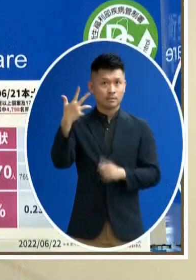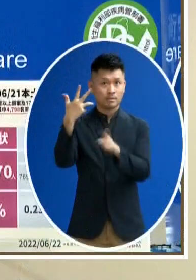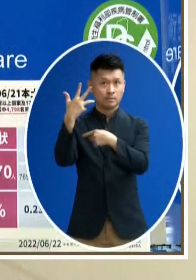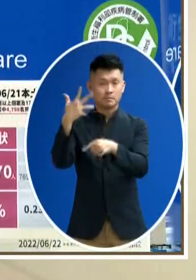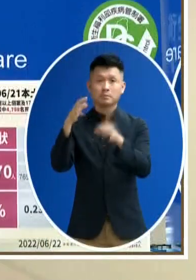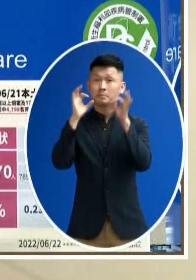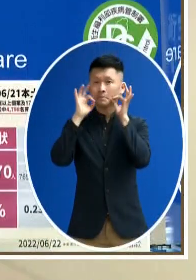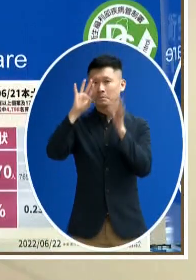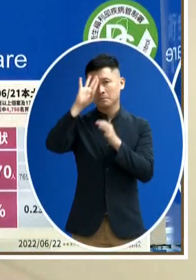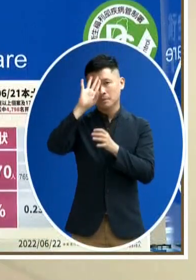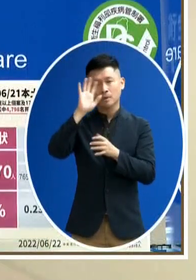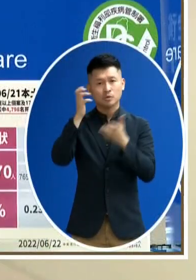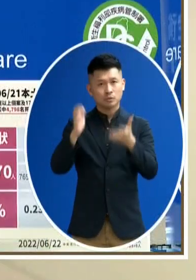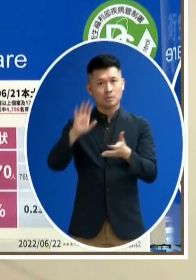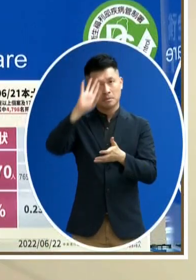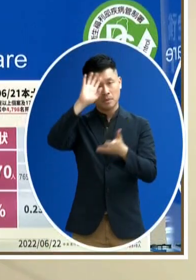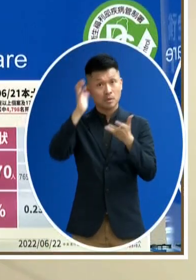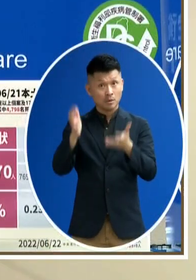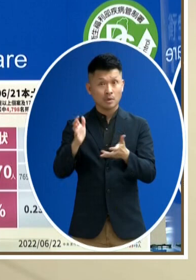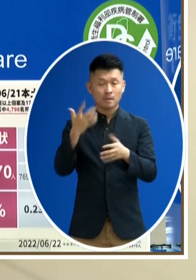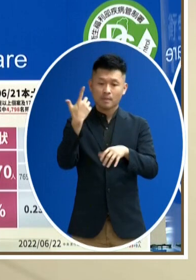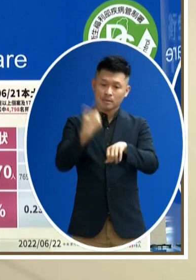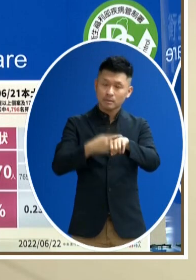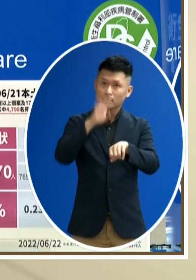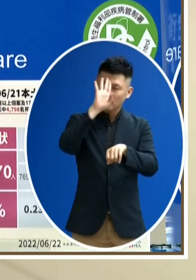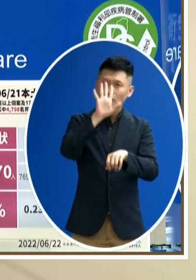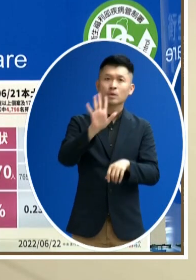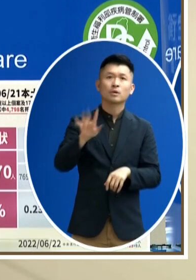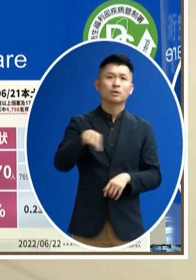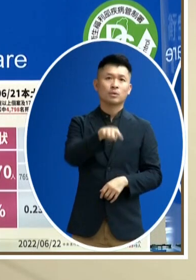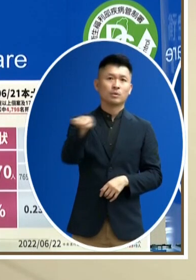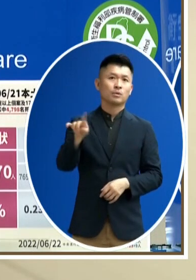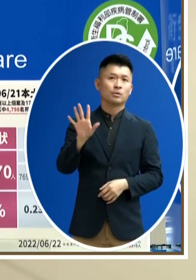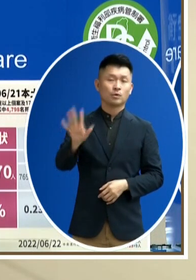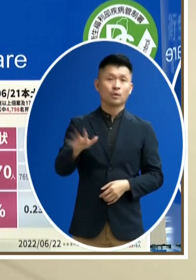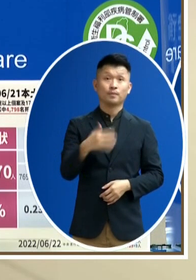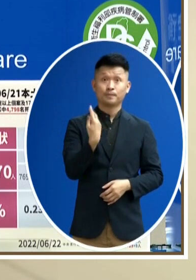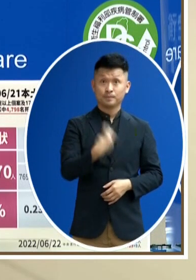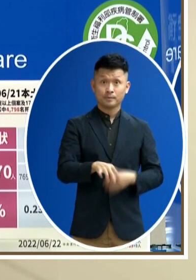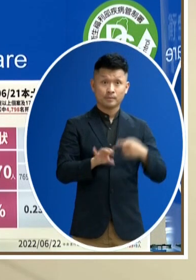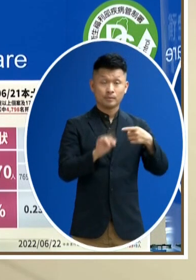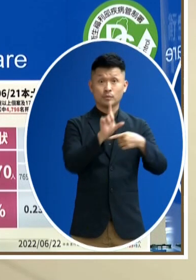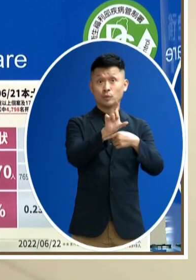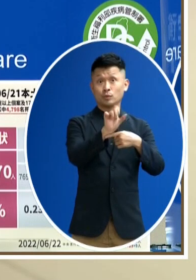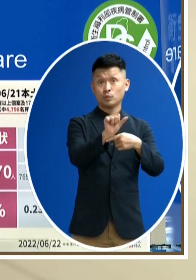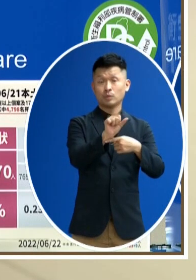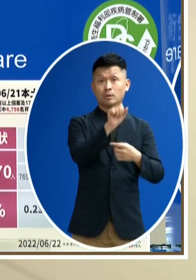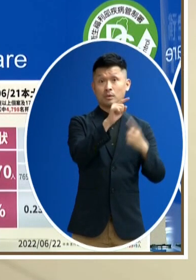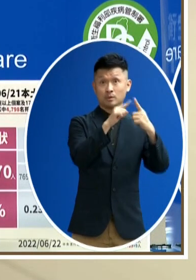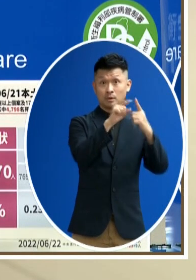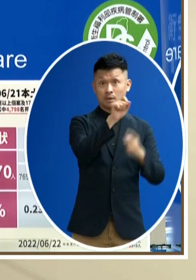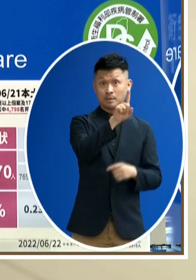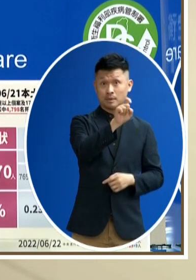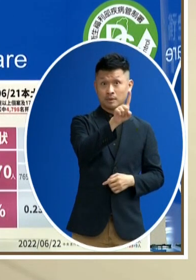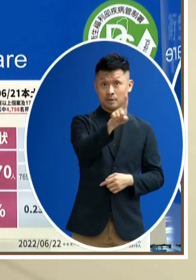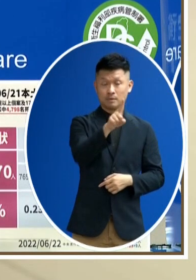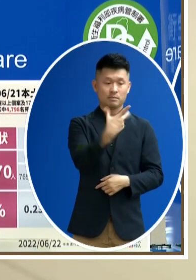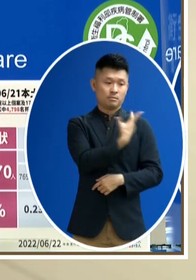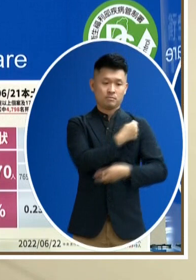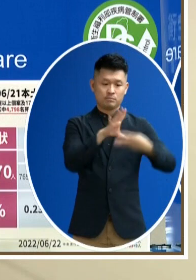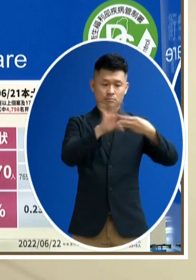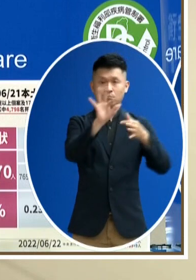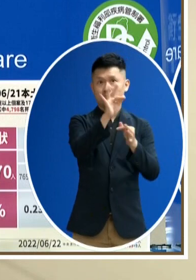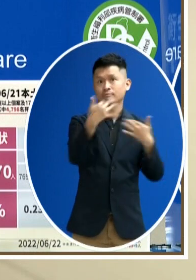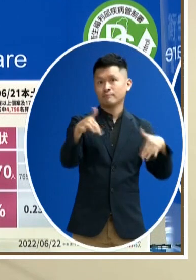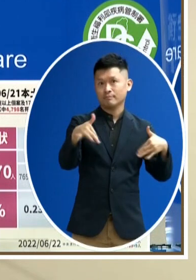症等重大疾病或慢性疾病史，另外有 65% 111人未打满三剂的疫